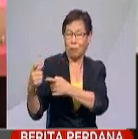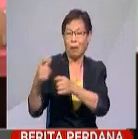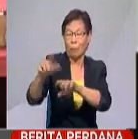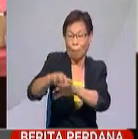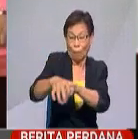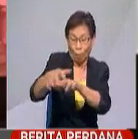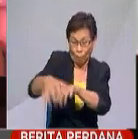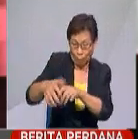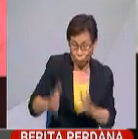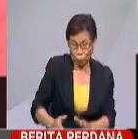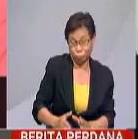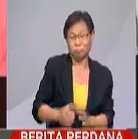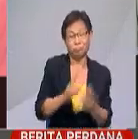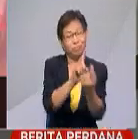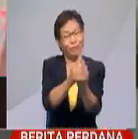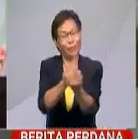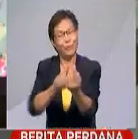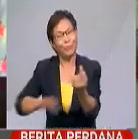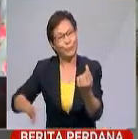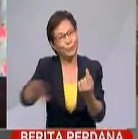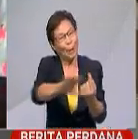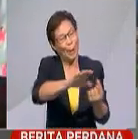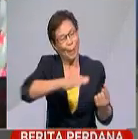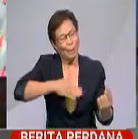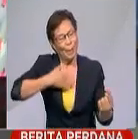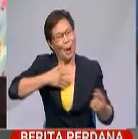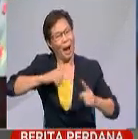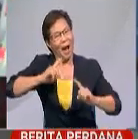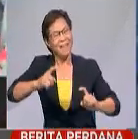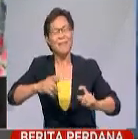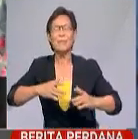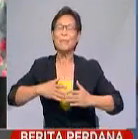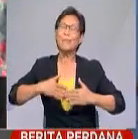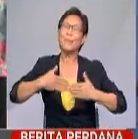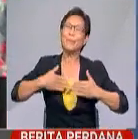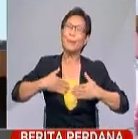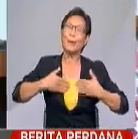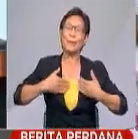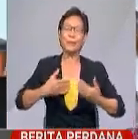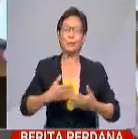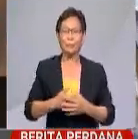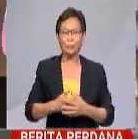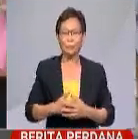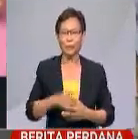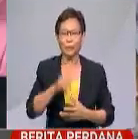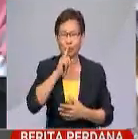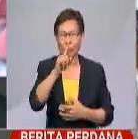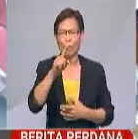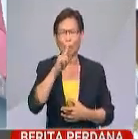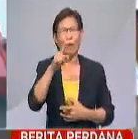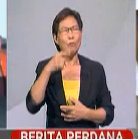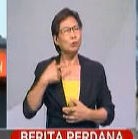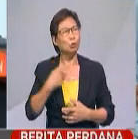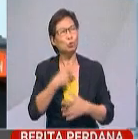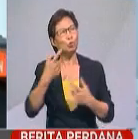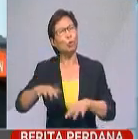Peneroka yang ditemui nyata gembira dengan pemberian tersebut. Sebenarnya kita tunggu dah